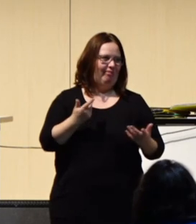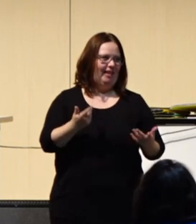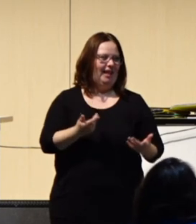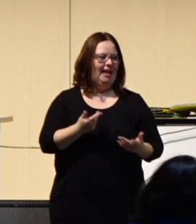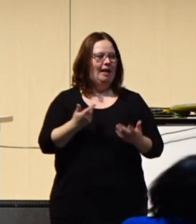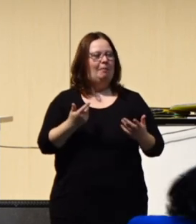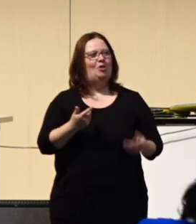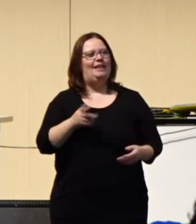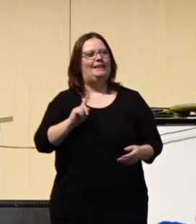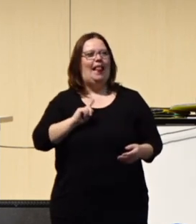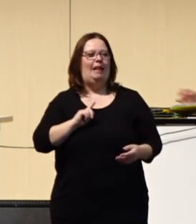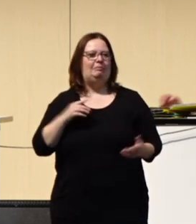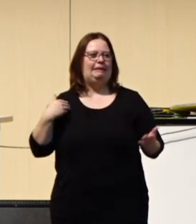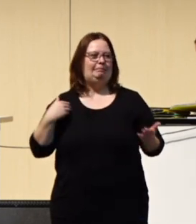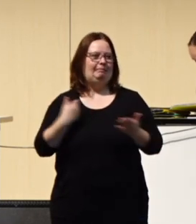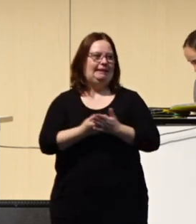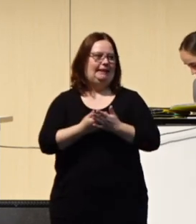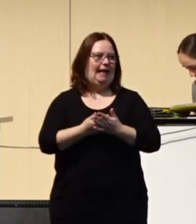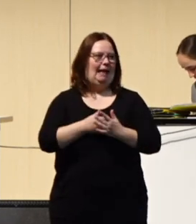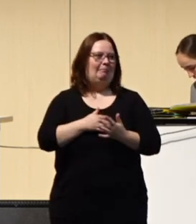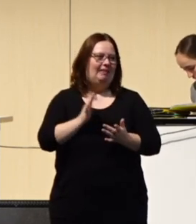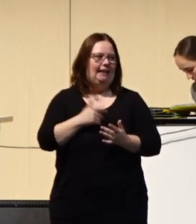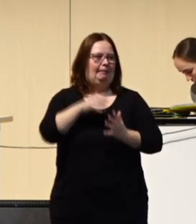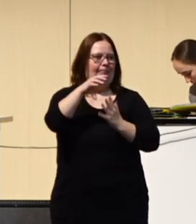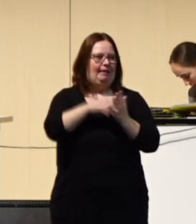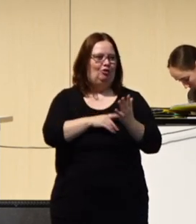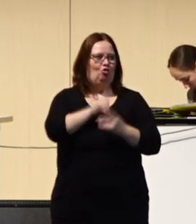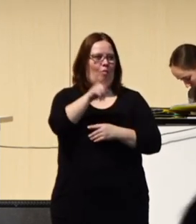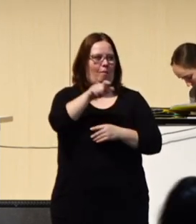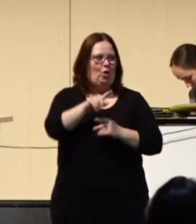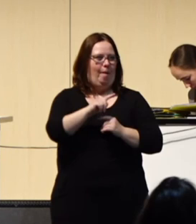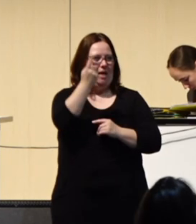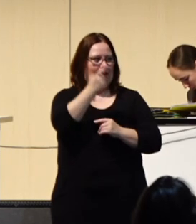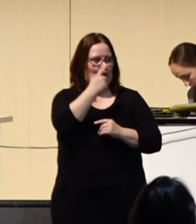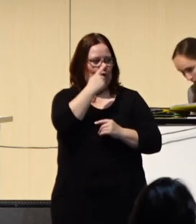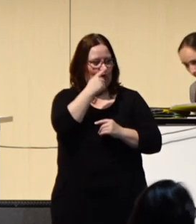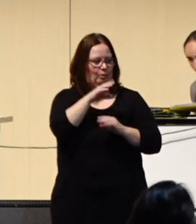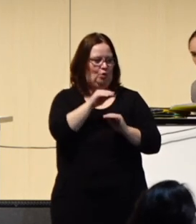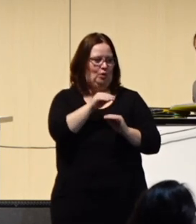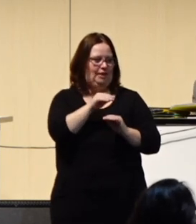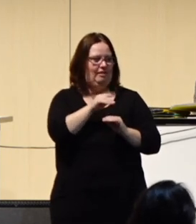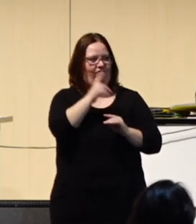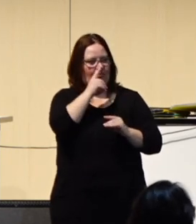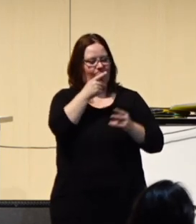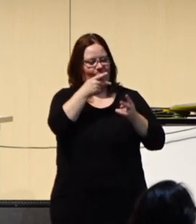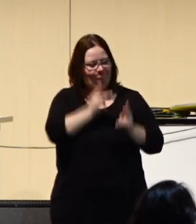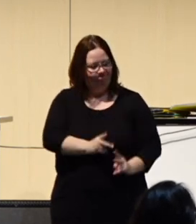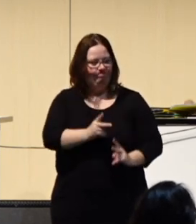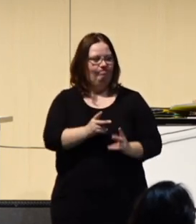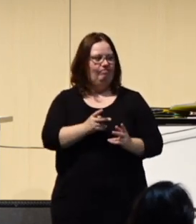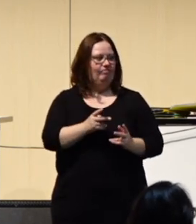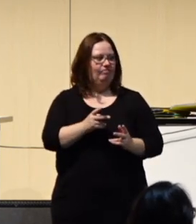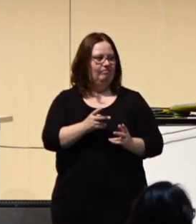Ich habe das bisher den Bericht des Oberbürgermeisters nur dann genutzt, wenn es eben